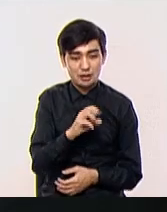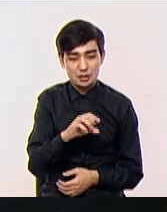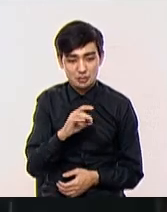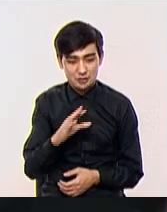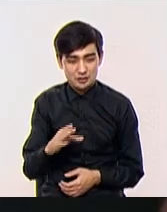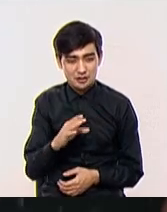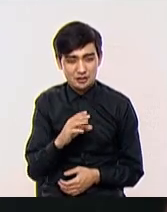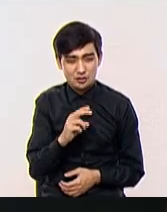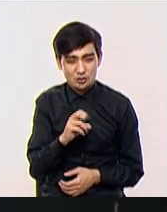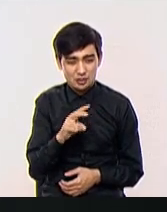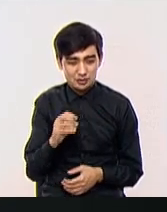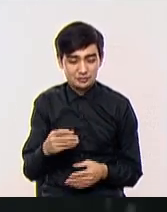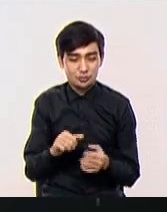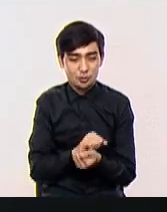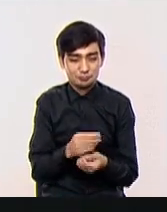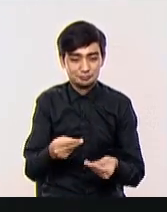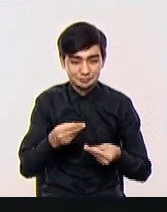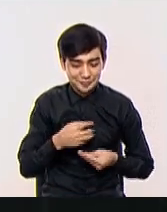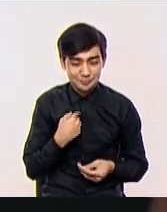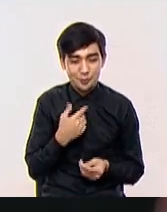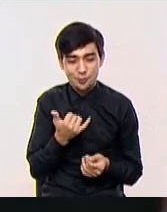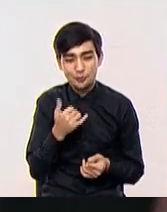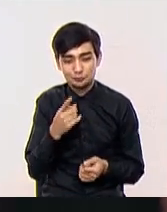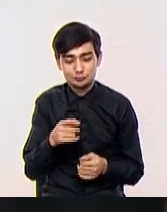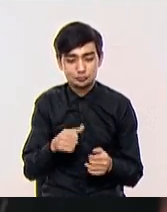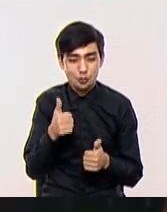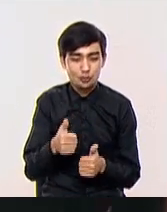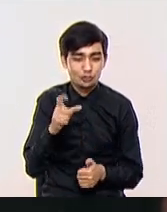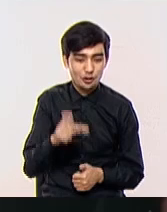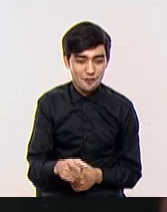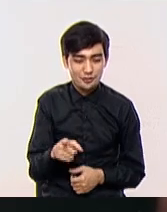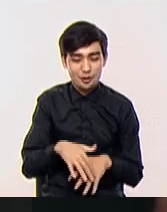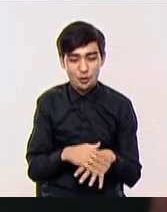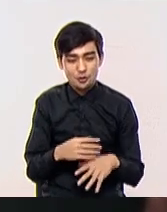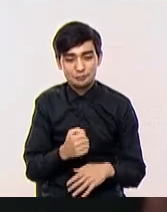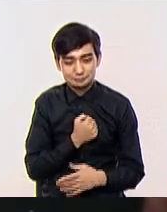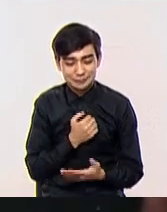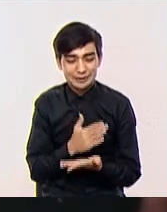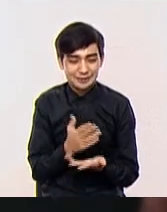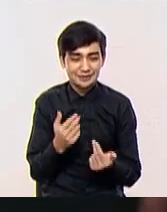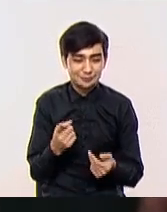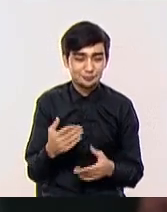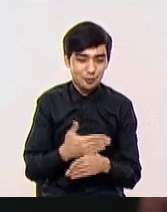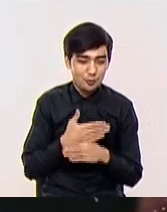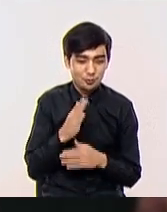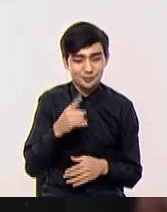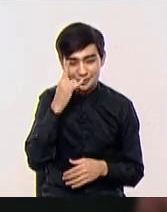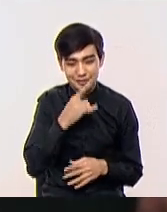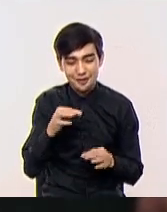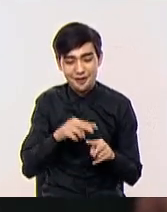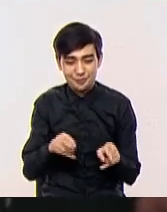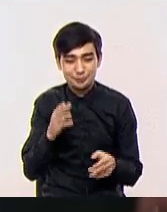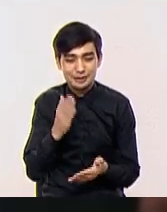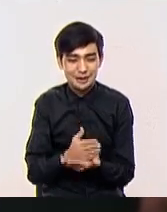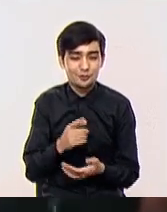мынадай қағаз ұстатты. Мынау бір керемет жан екен, халыққа жанашыр екен. Бір қазақта да бұндай